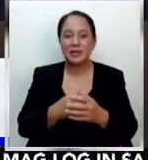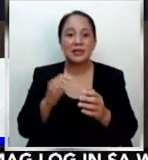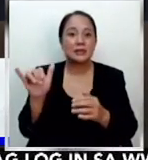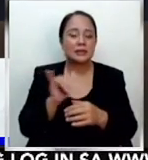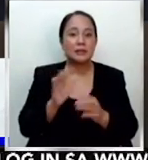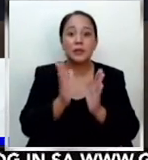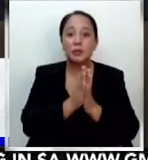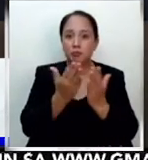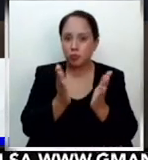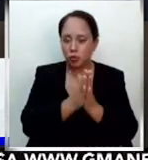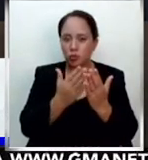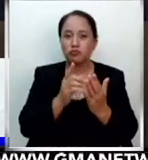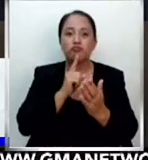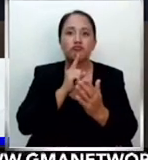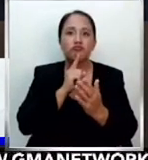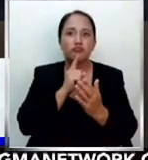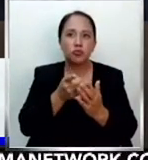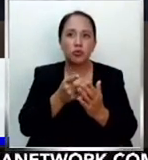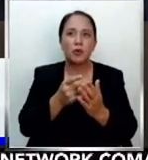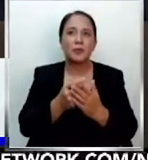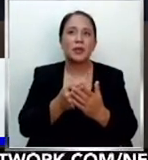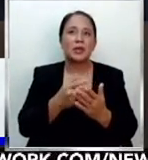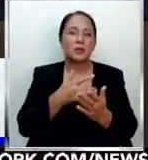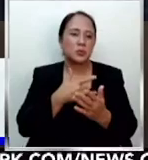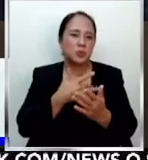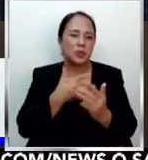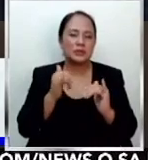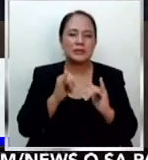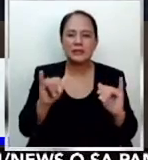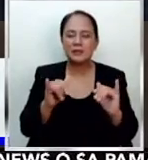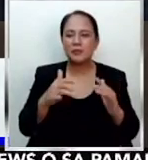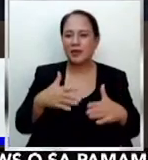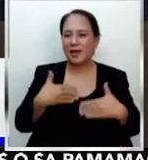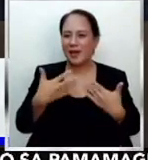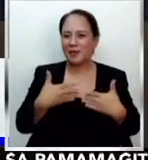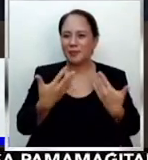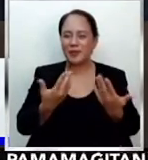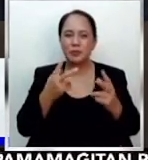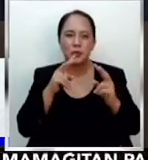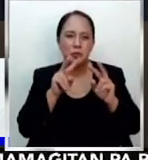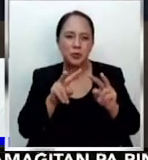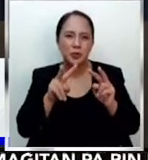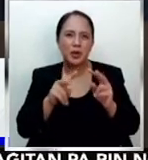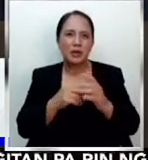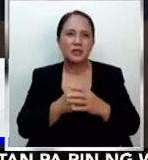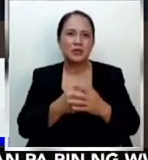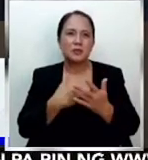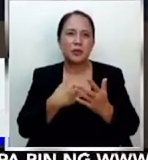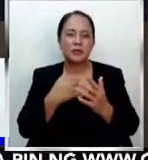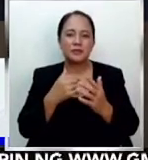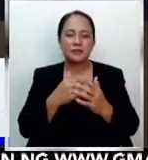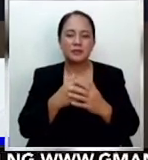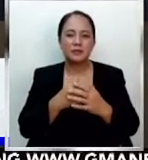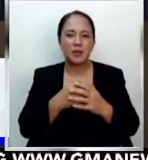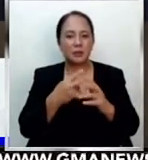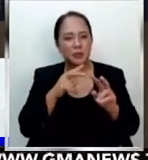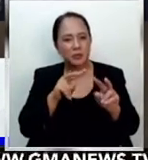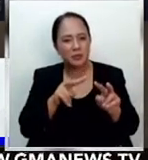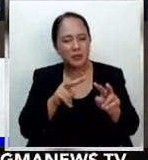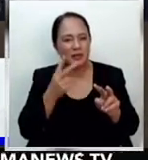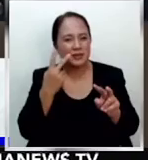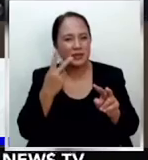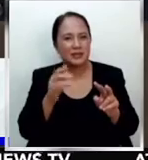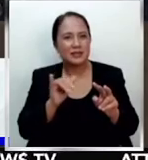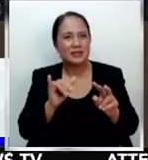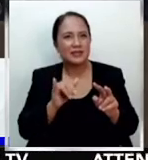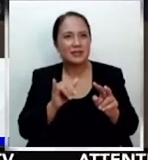talagang yung vibes ng show is magiging masaya ka lang habang nanonood. And then yung pag habang nanonood ka, tapos tapos na